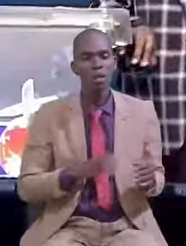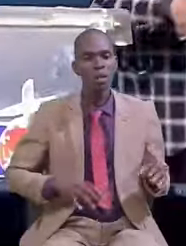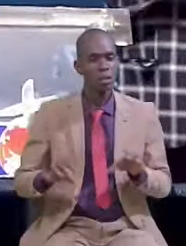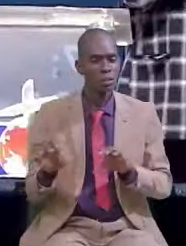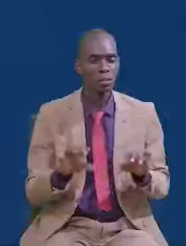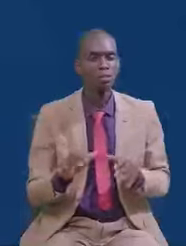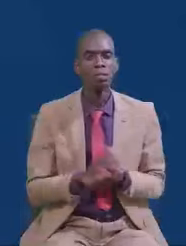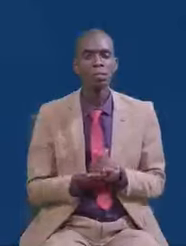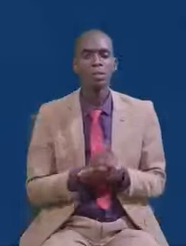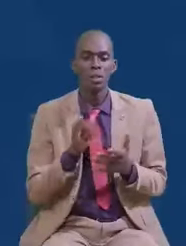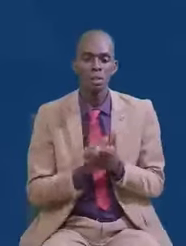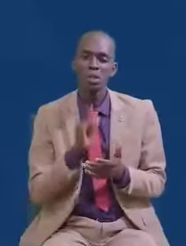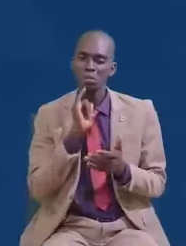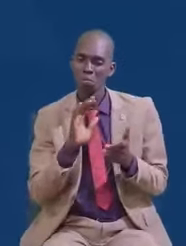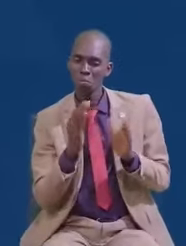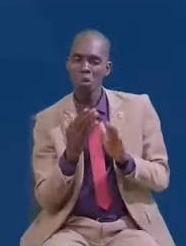C'est ce que Christ a porté.